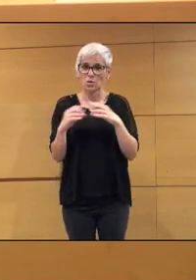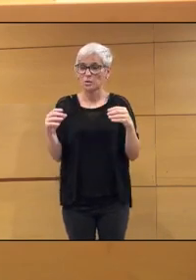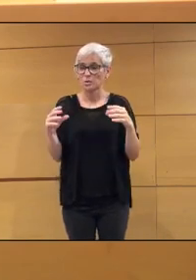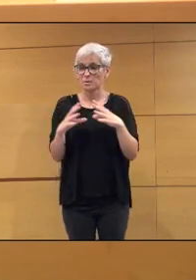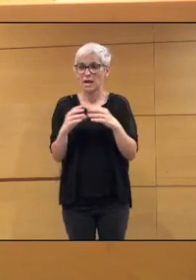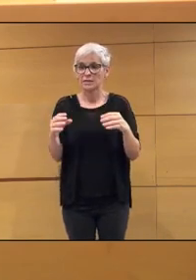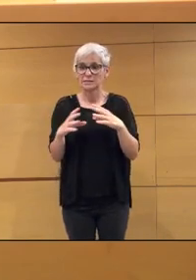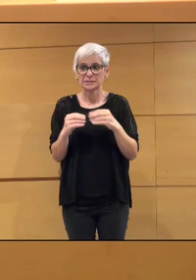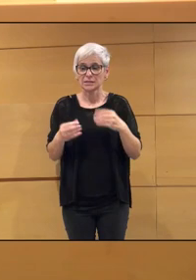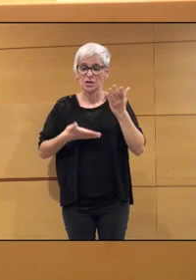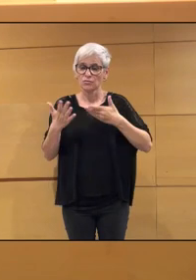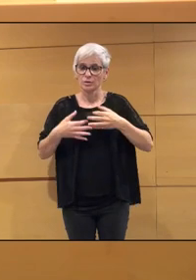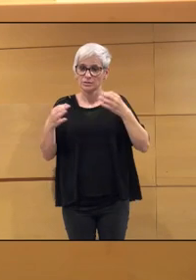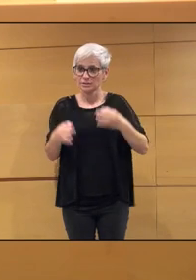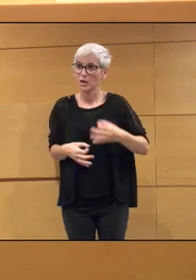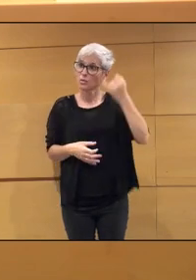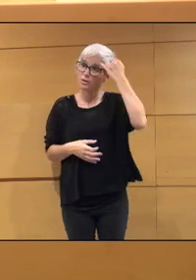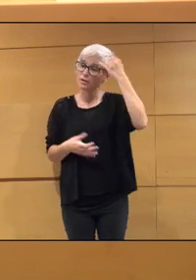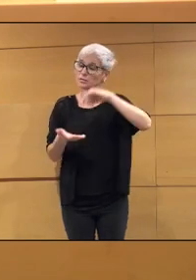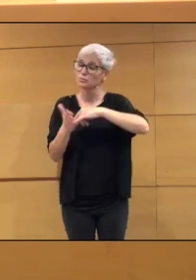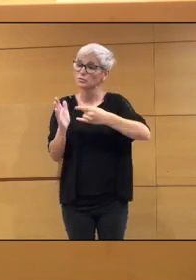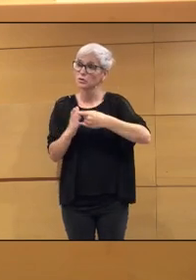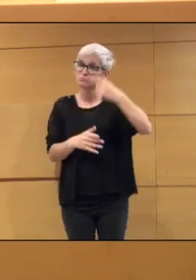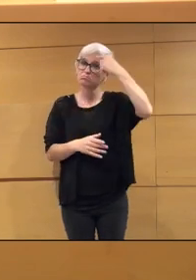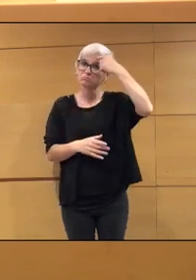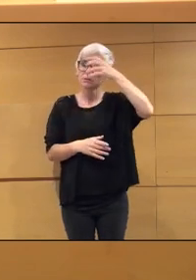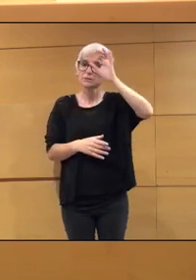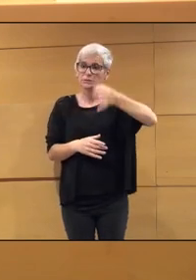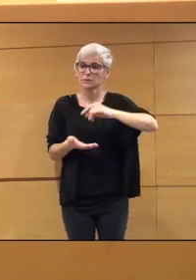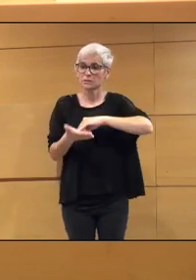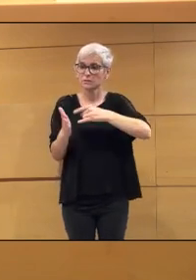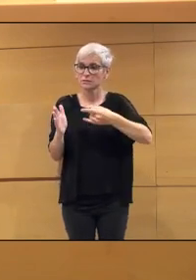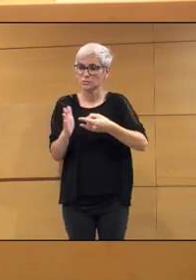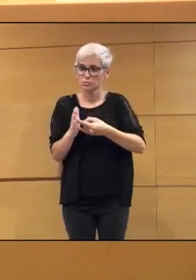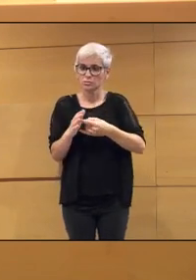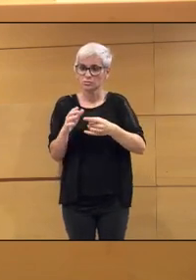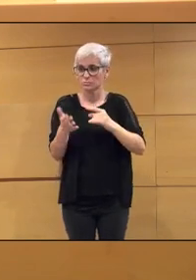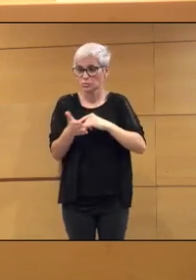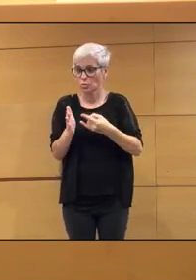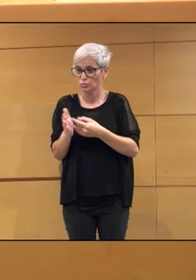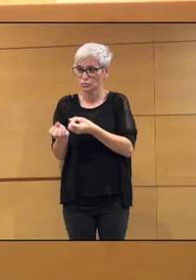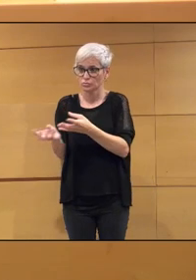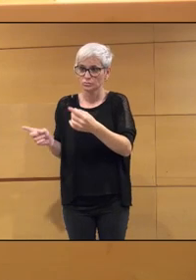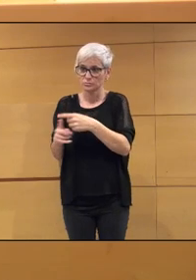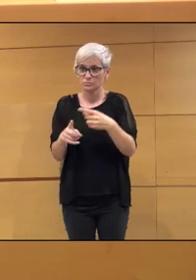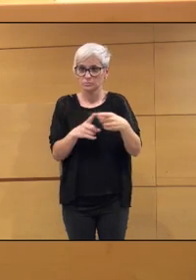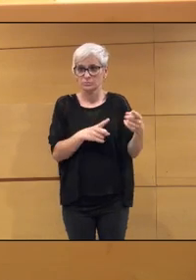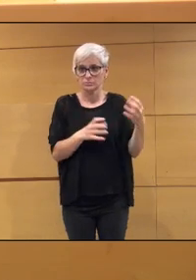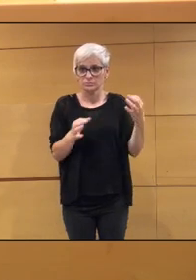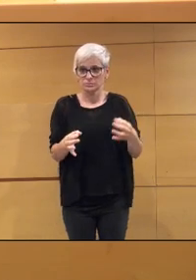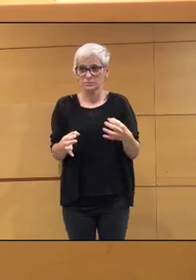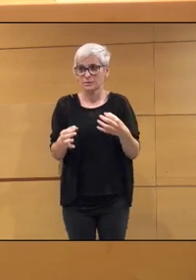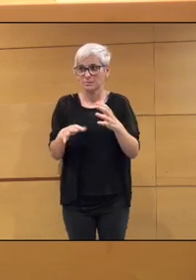Se nos acudeixen solucions, fem solucions i després aquestes solucions no funcionen